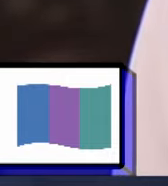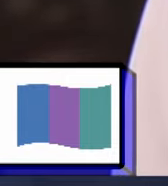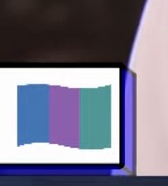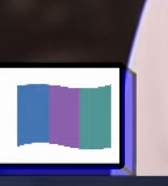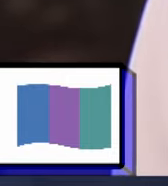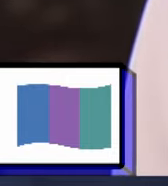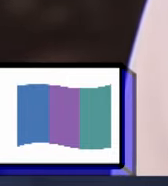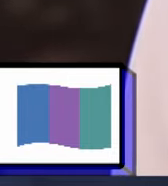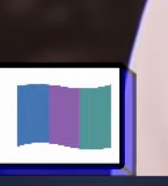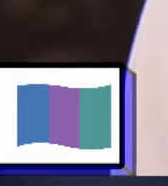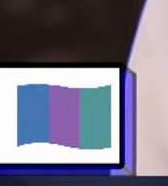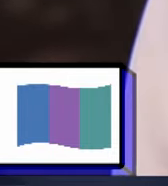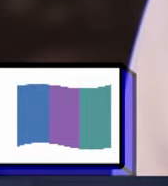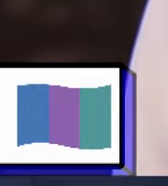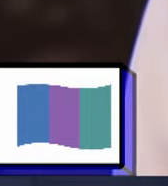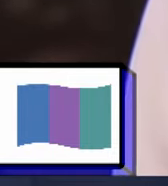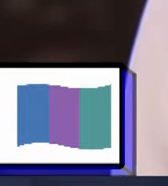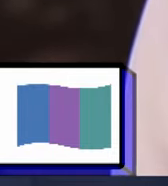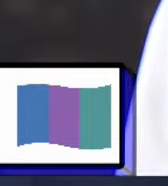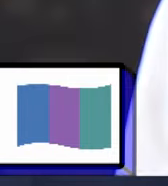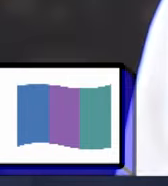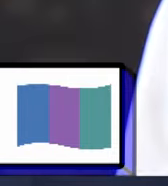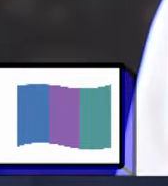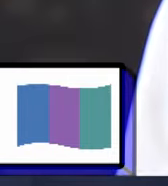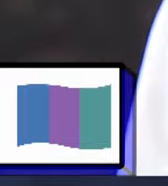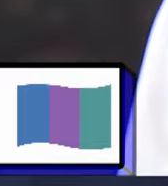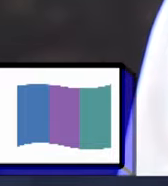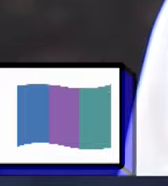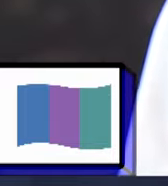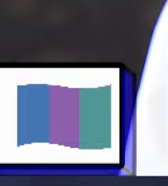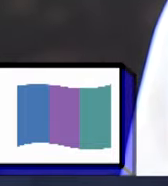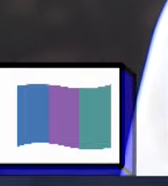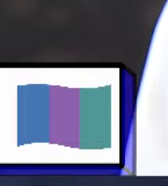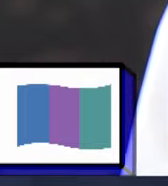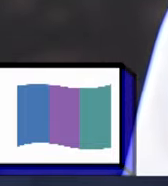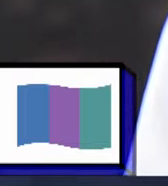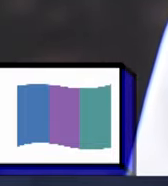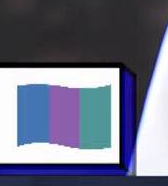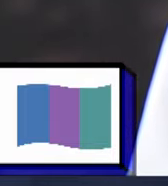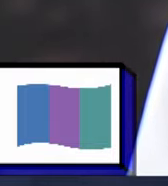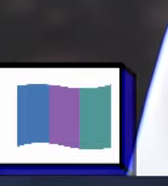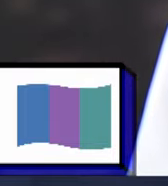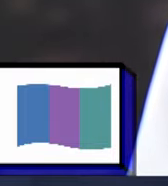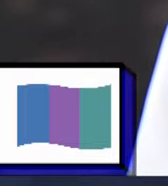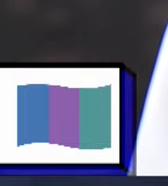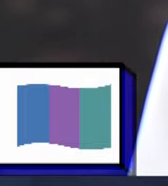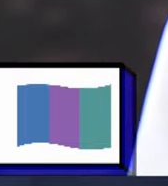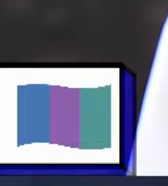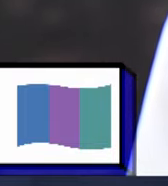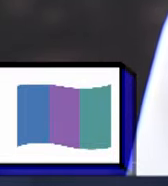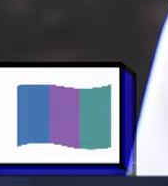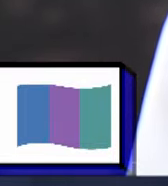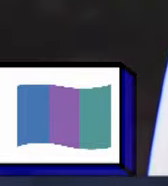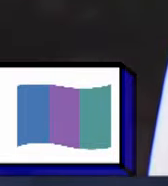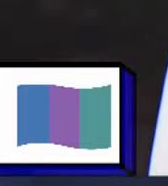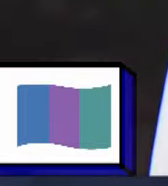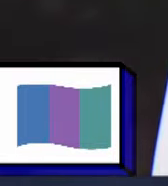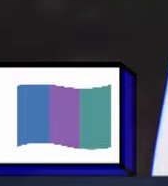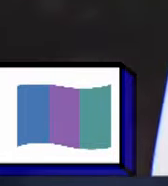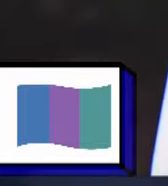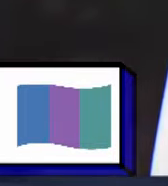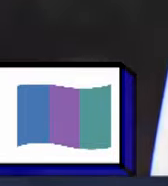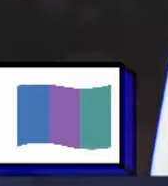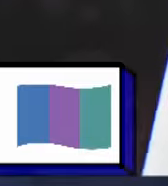사회의 소수 기득권자들의 몫이 된 것입니다. 다수 국민들의 이익이 아니라 소수 특권층을 위한 정치를 합니다.